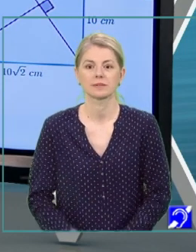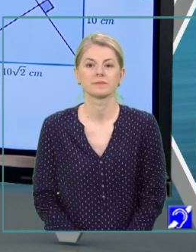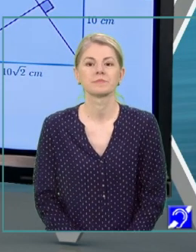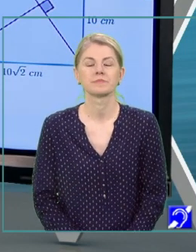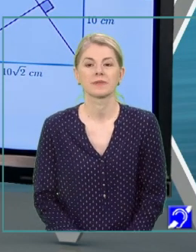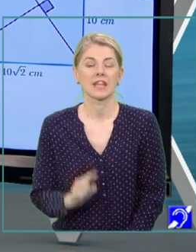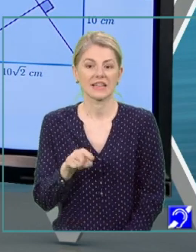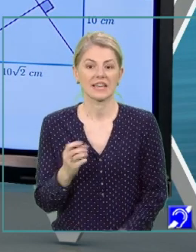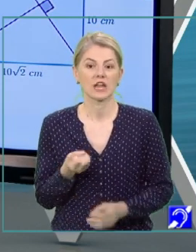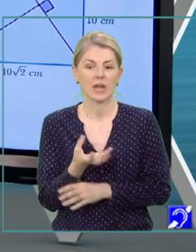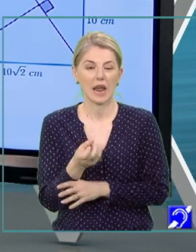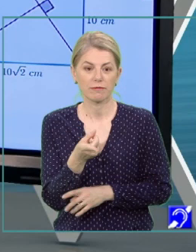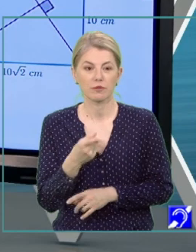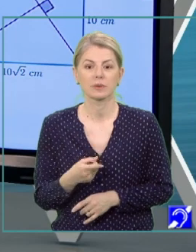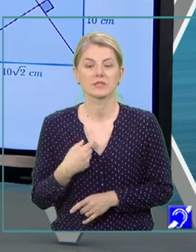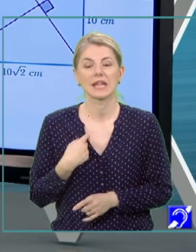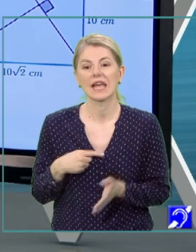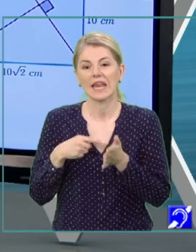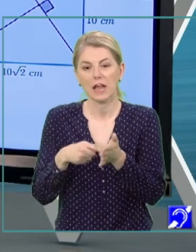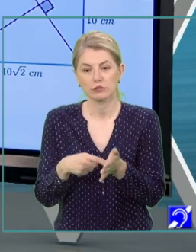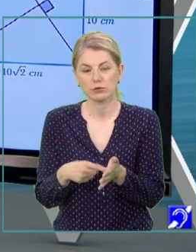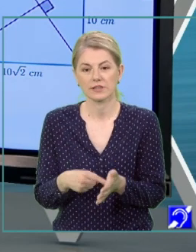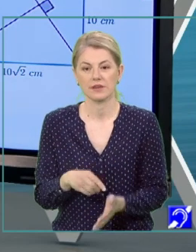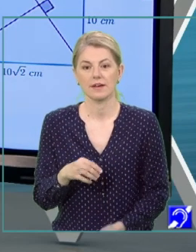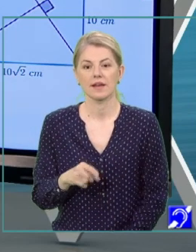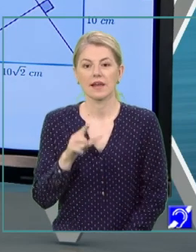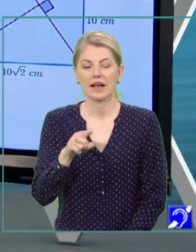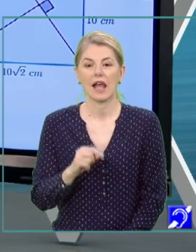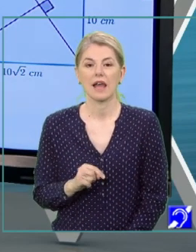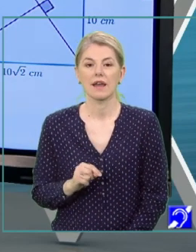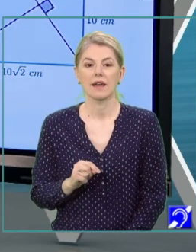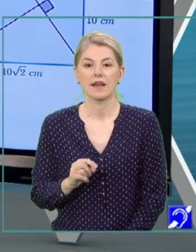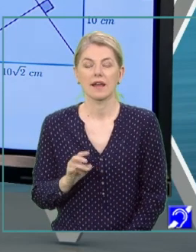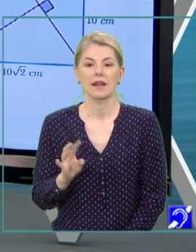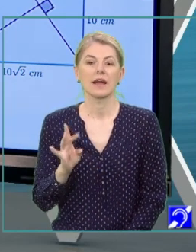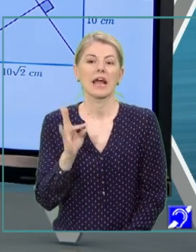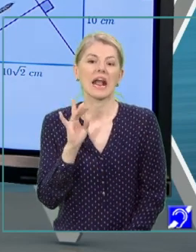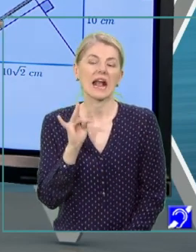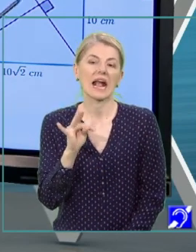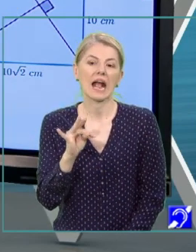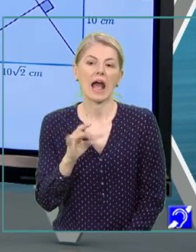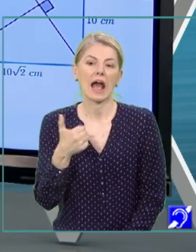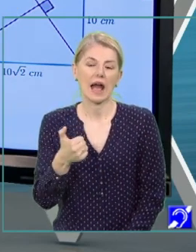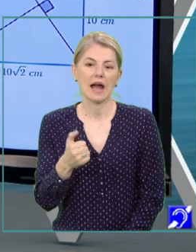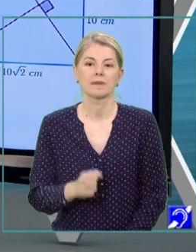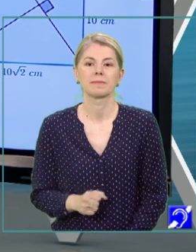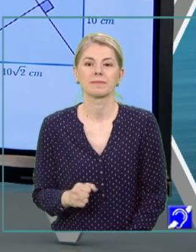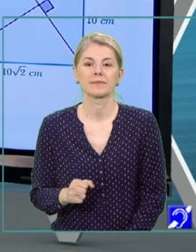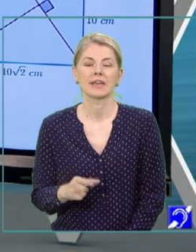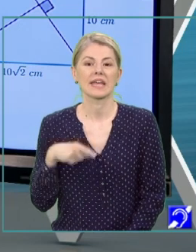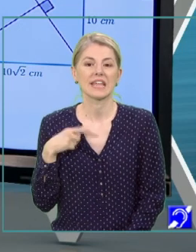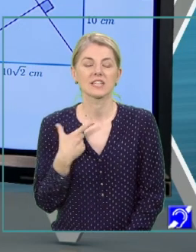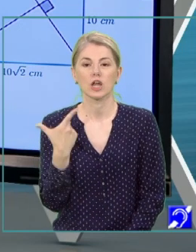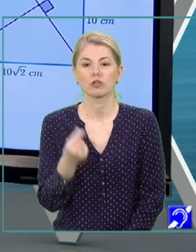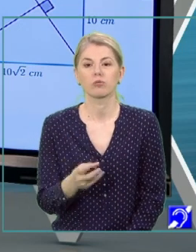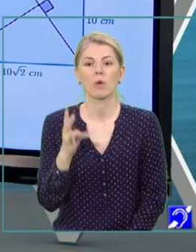Din aceste rapoarte de asemănare rezultă că acest KA, îl privim pe KA, este